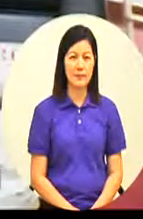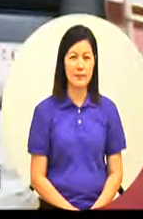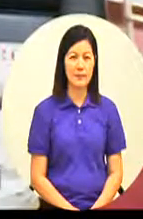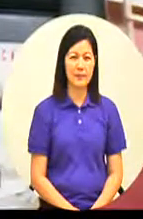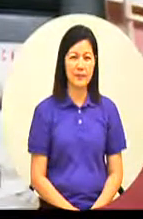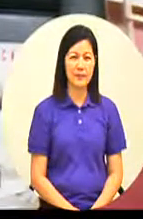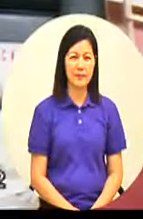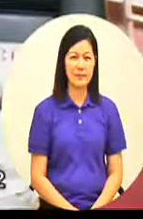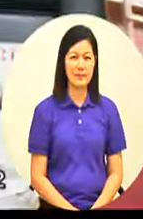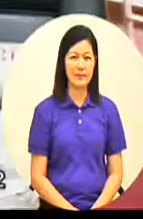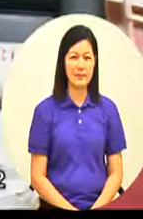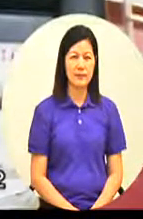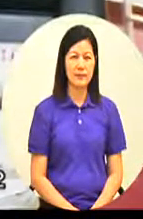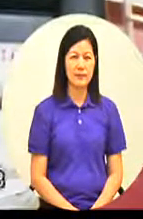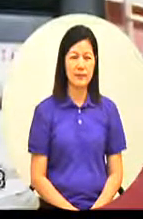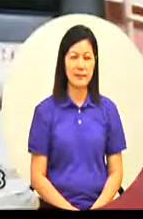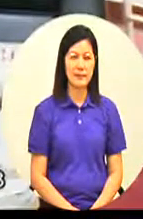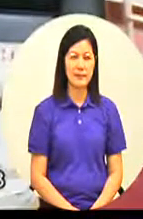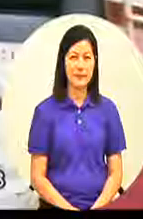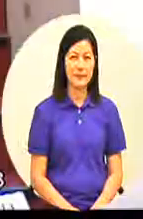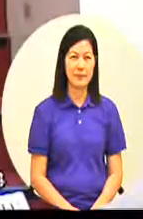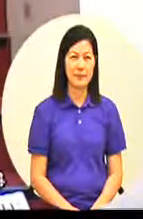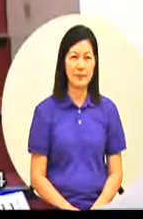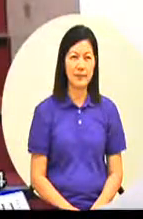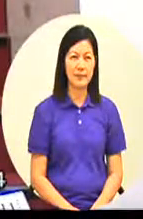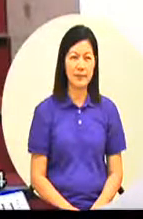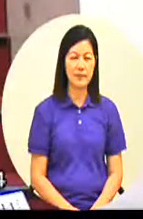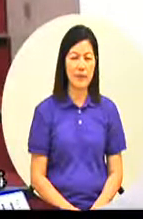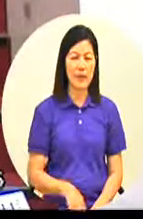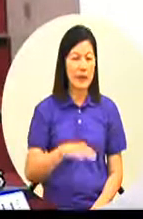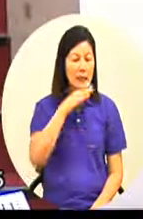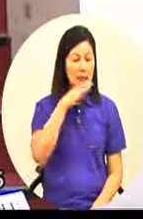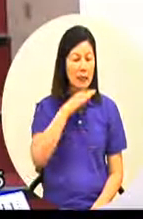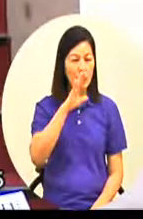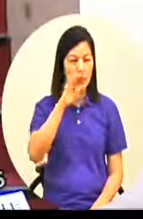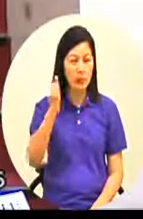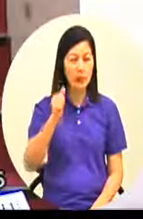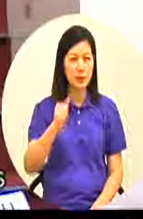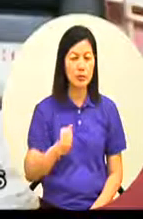是。要叫阮等下先来甲这个代志。